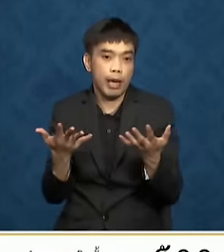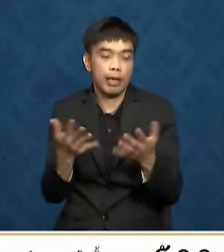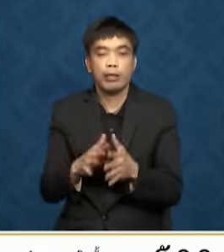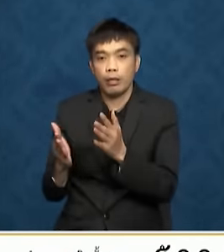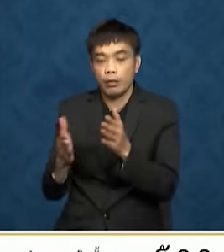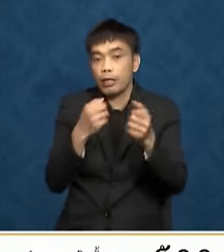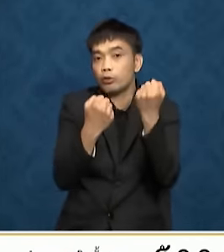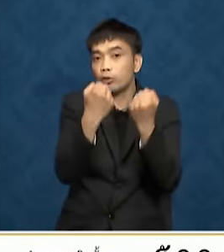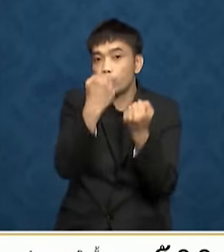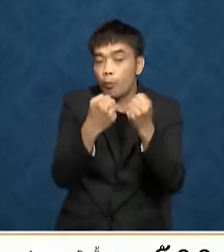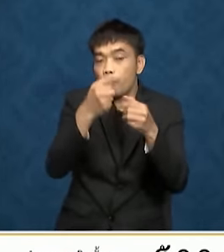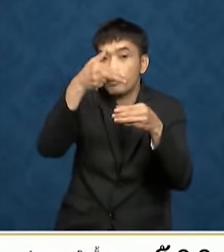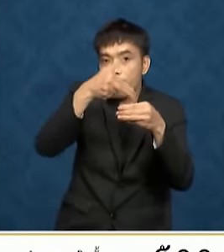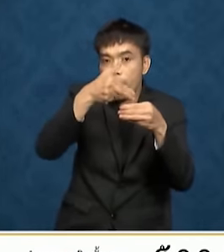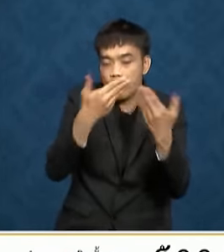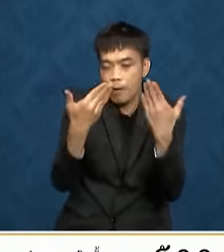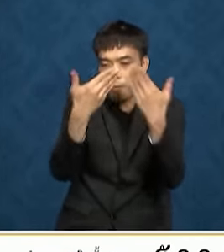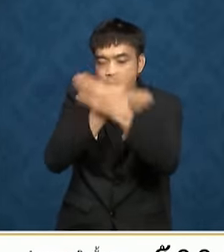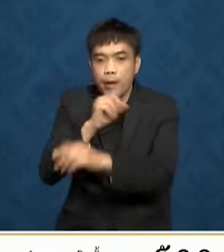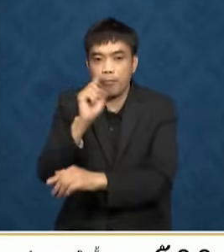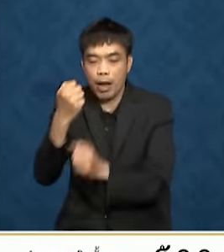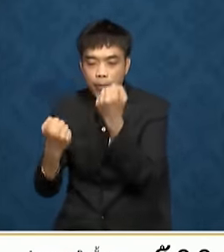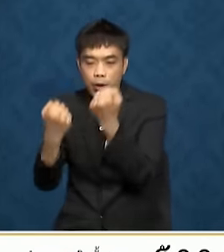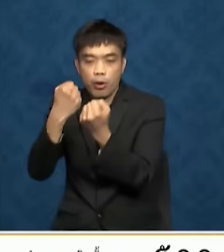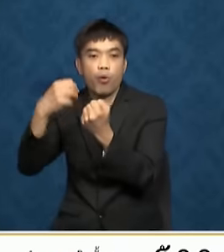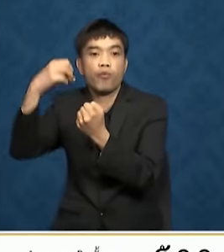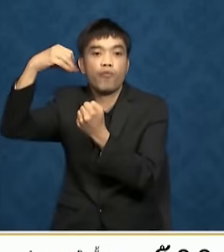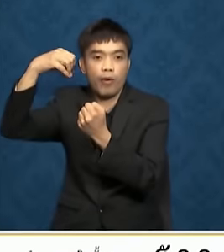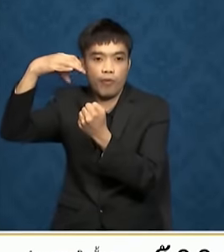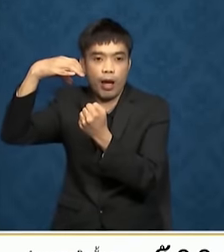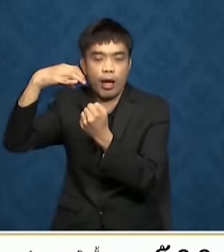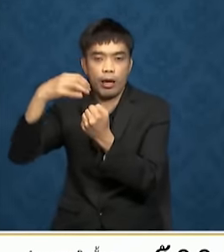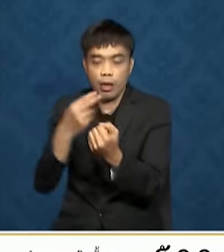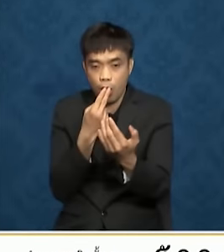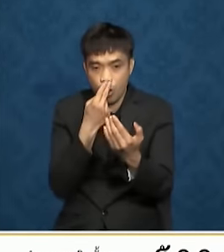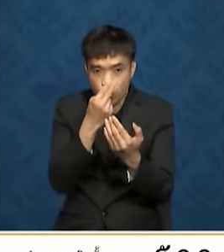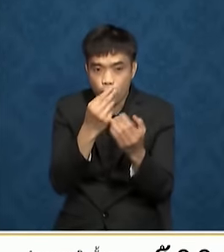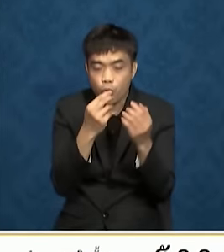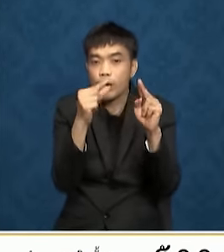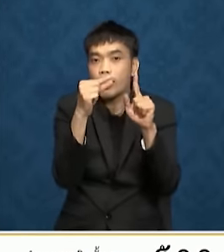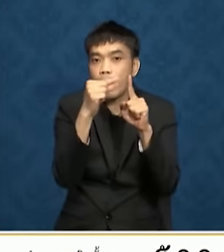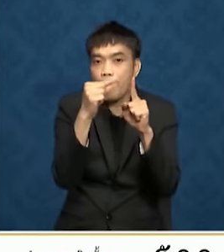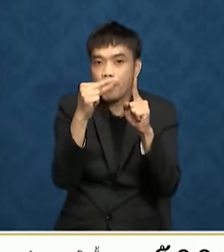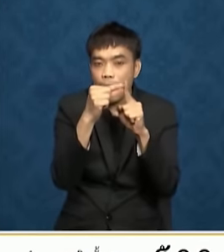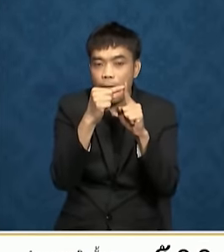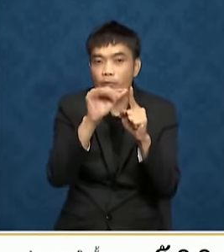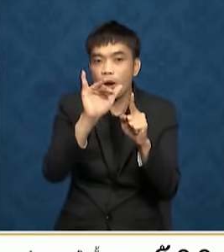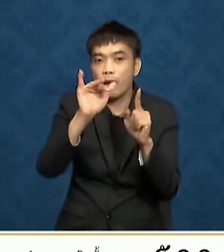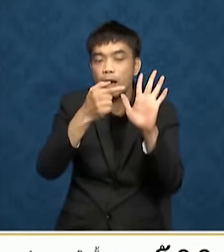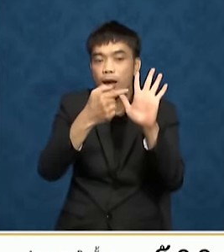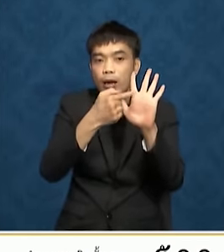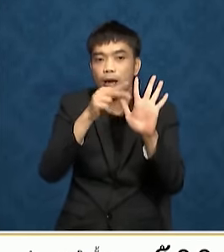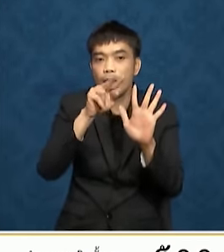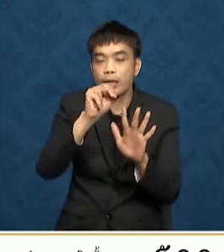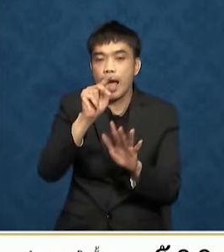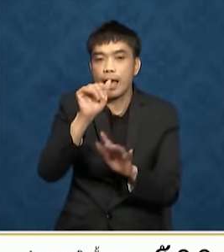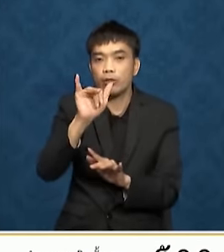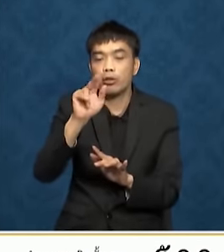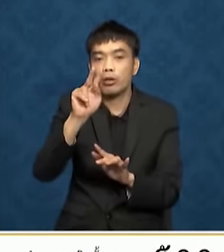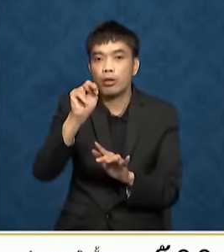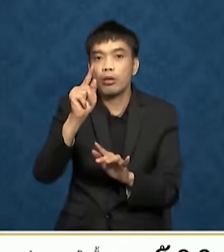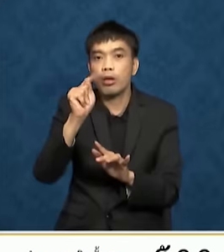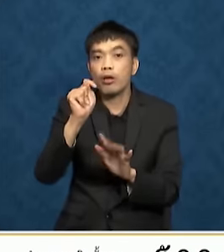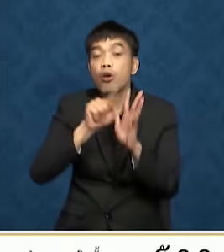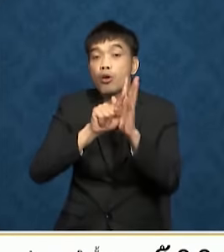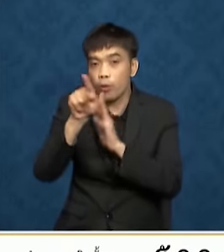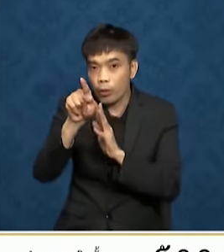ยนต์สันดาบไปสู่ EVผมดูทั้งหมดแล้วครับใช้คำว่ายานยนต์เสิร์ชเข้าไปเลยมันออกมาประมาณหมื่นกว่าล้านแต่